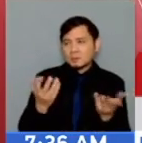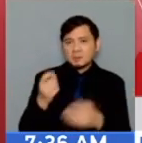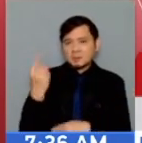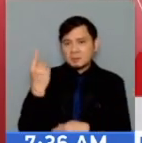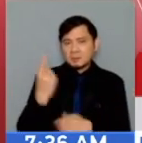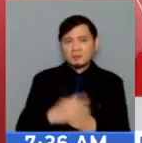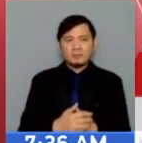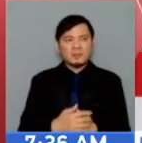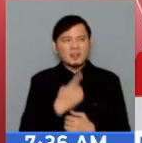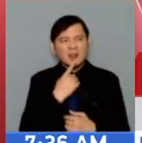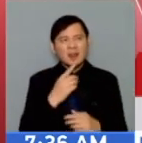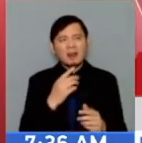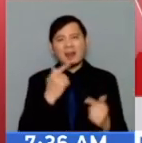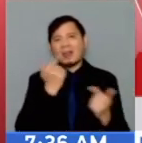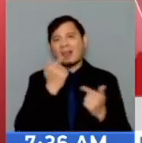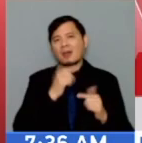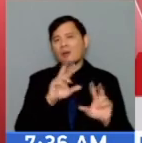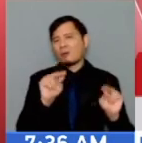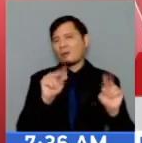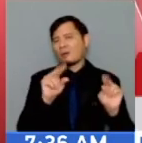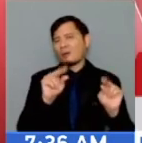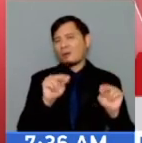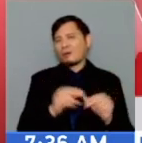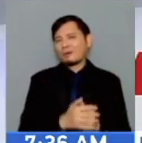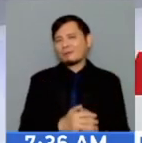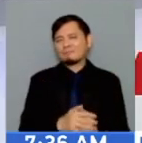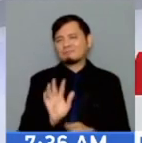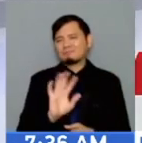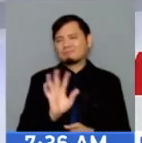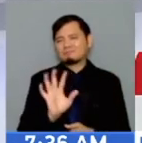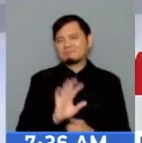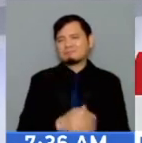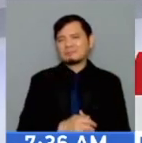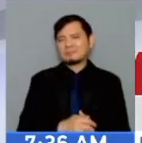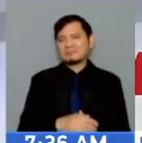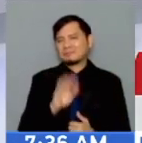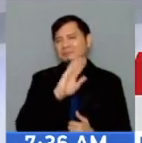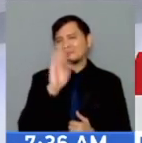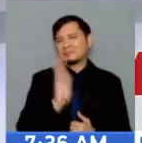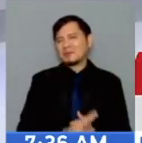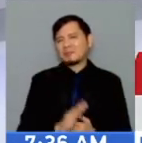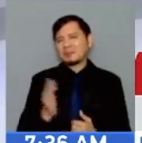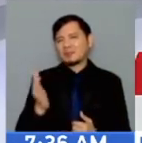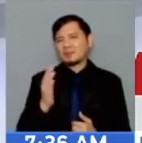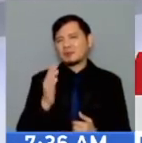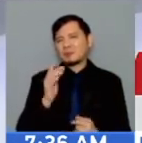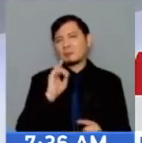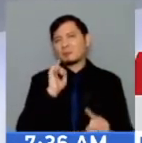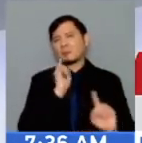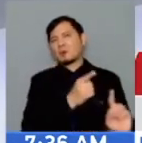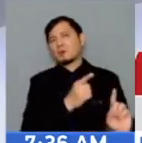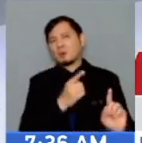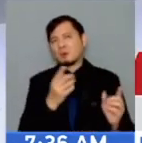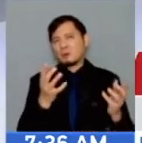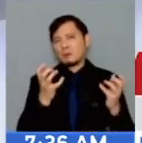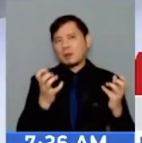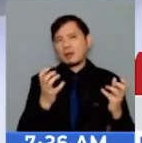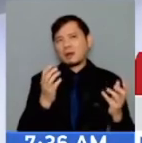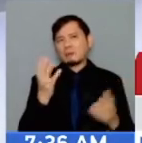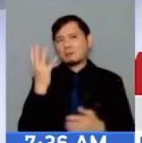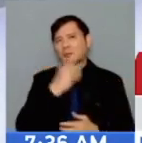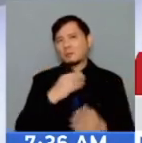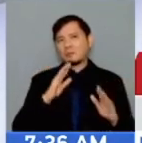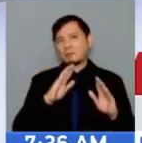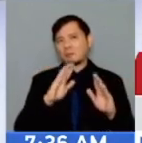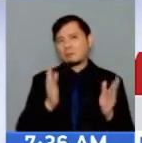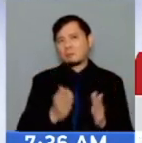nako, sabi niya, nako, wala, hindi na ako mag-aambisyon magpaganda pa ng katawan o magpabata pa ng